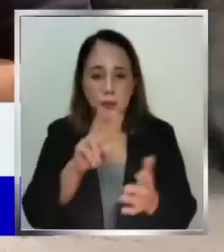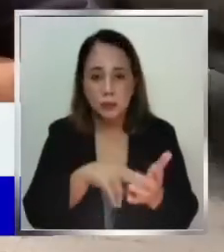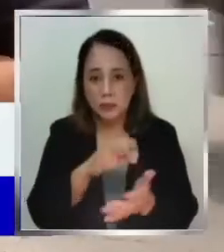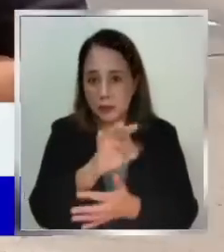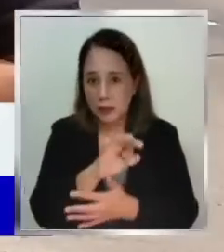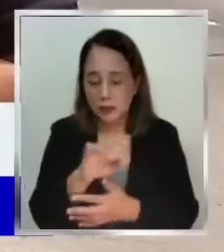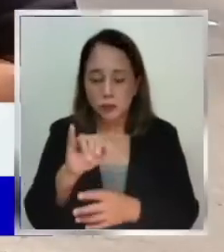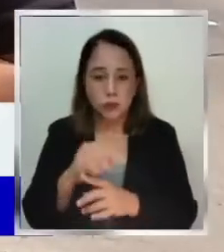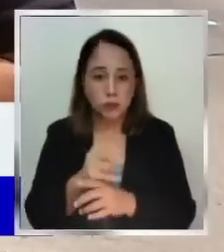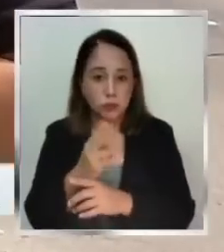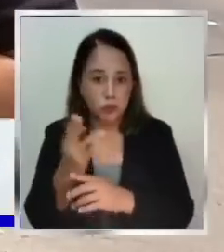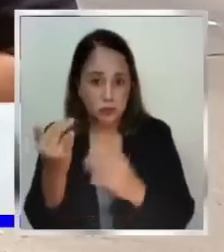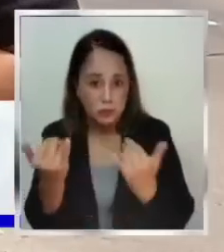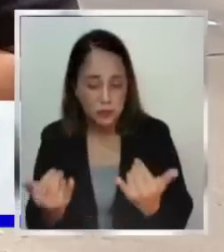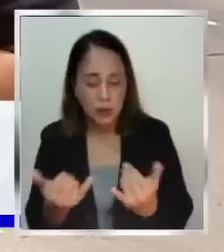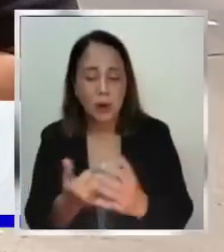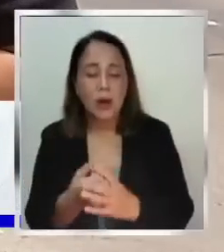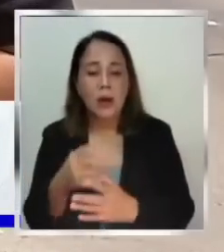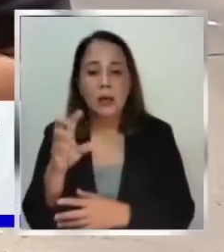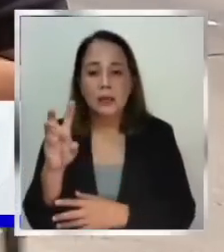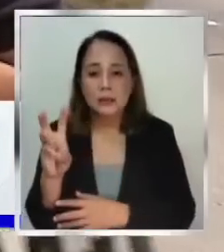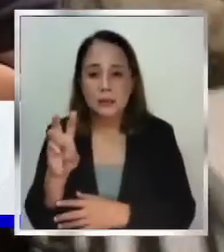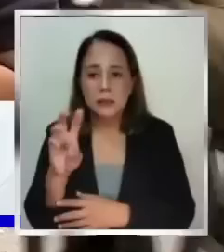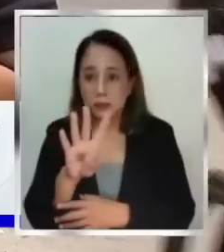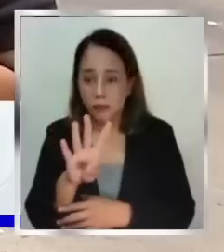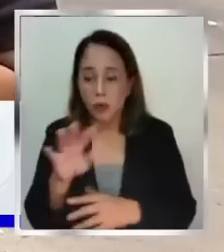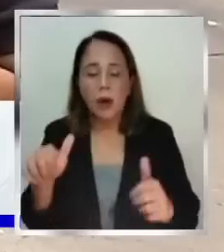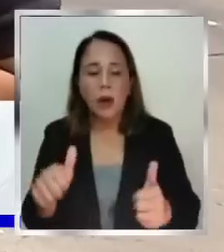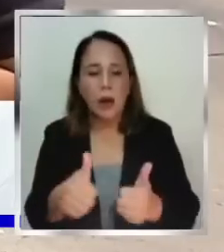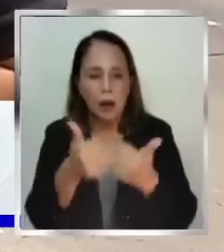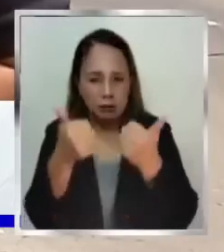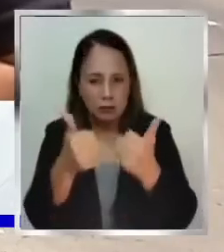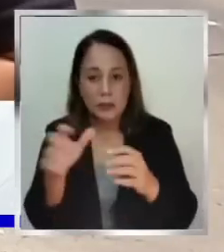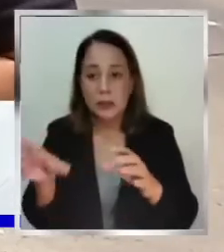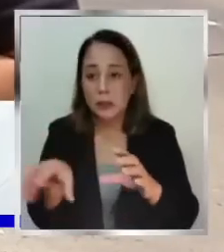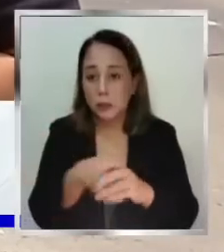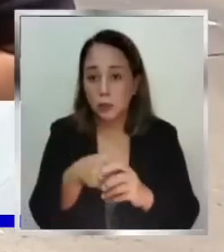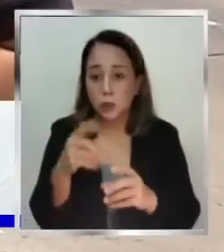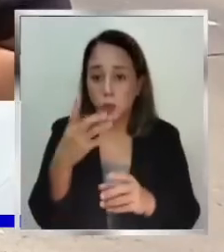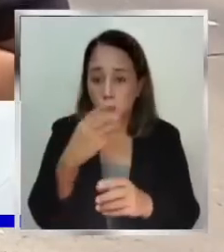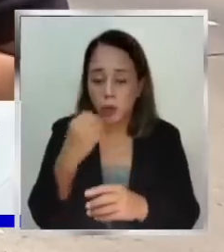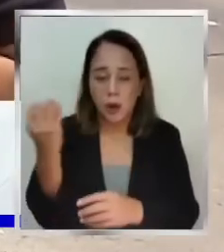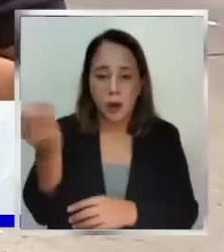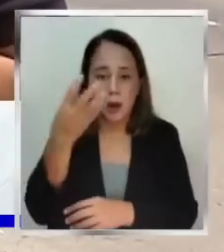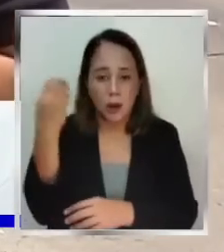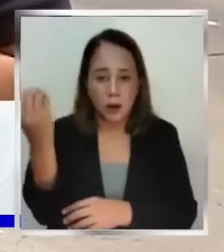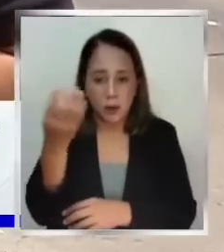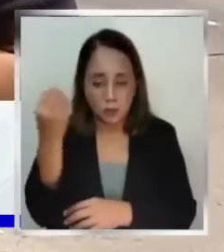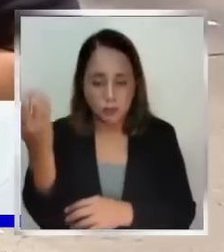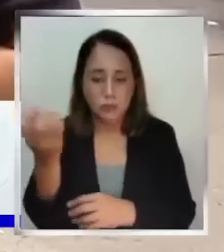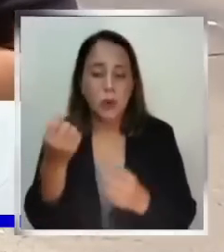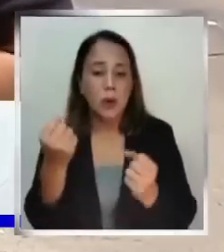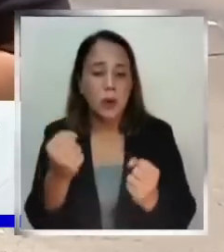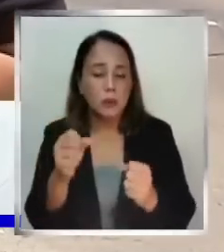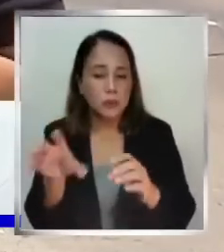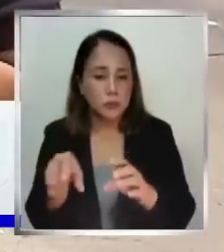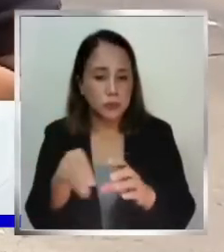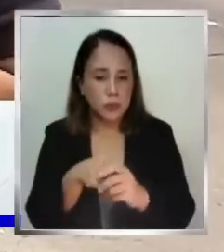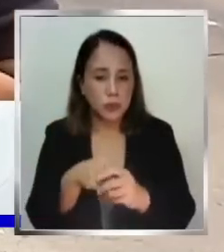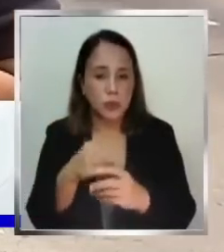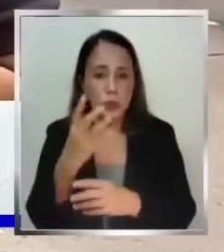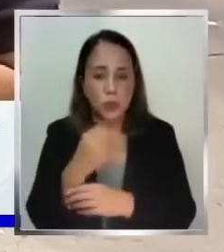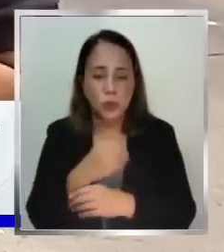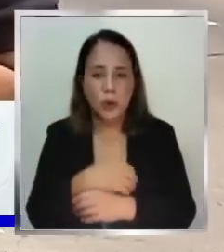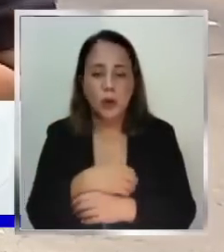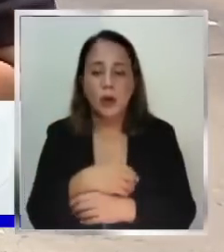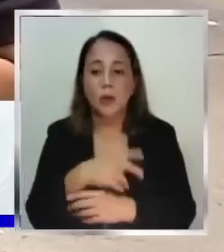ito, 64 ang naitalang aksidente na may kinalaman sa mga ambulansya. At karamihan sa bilang na yan, human error ang